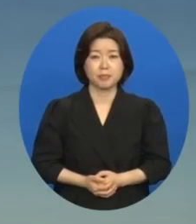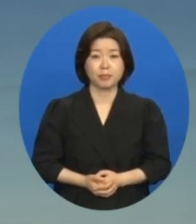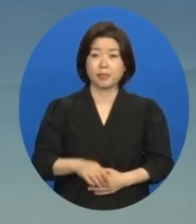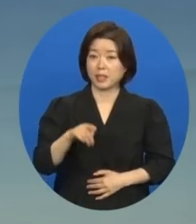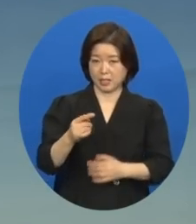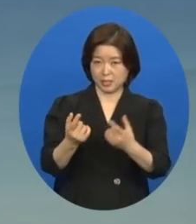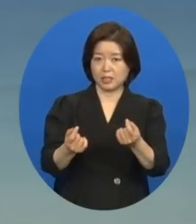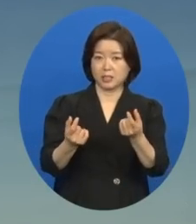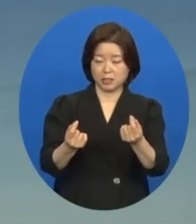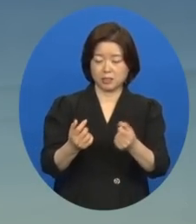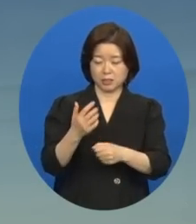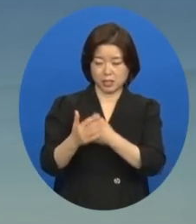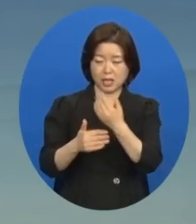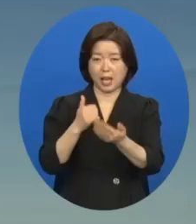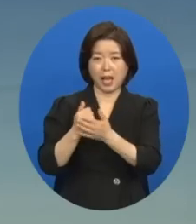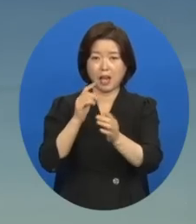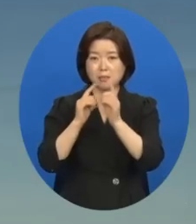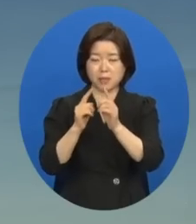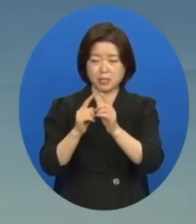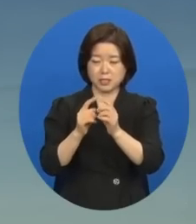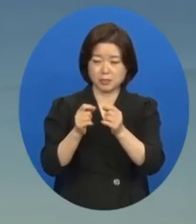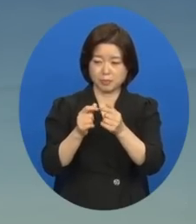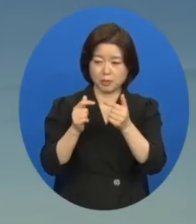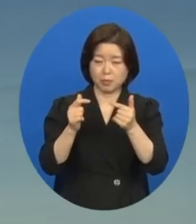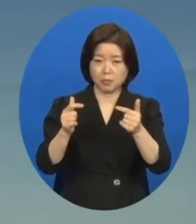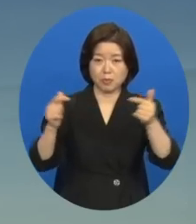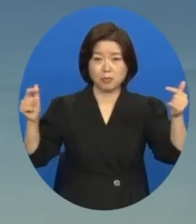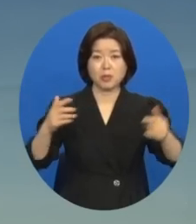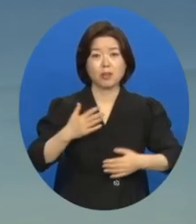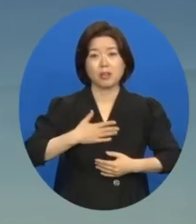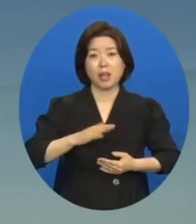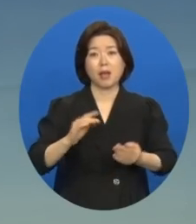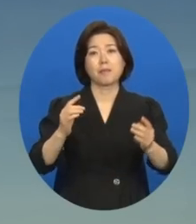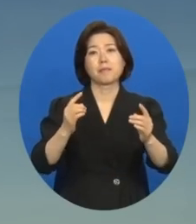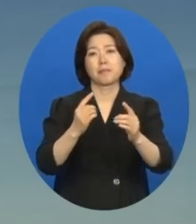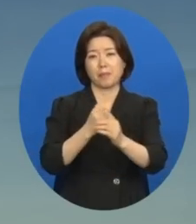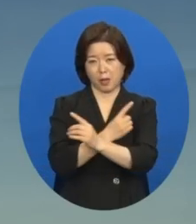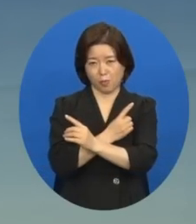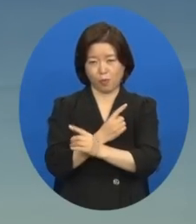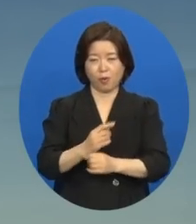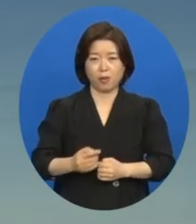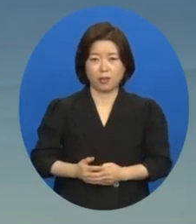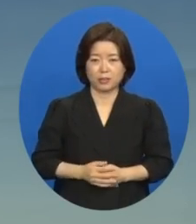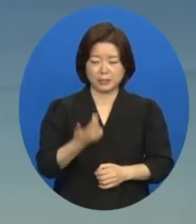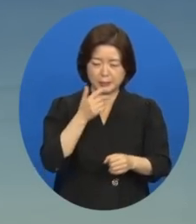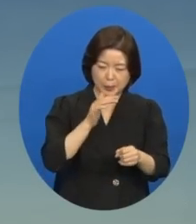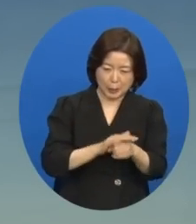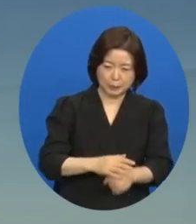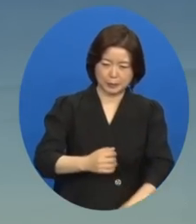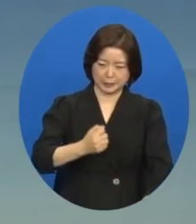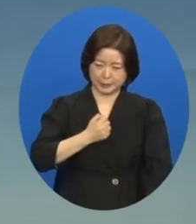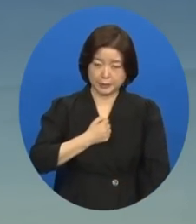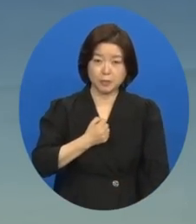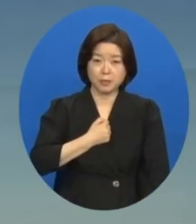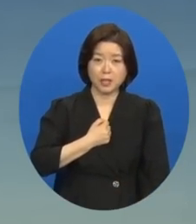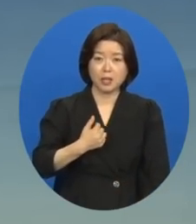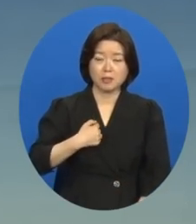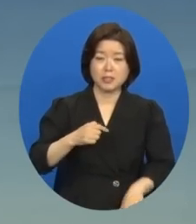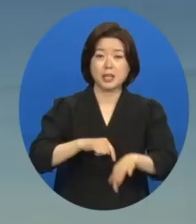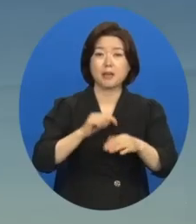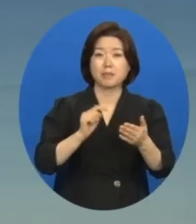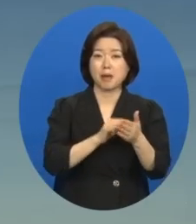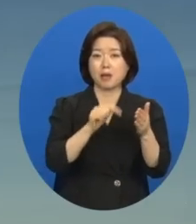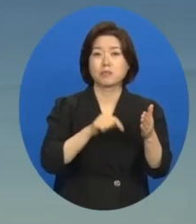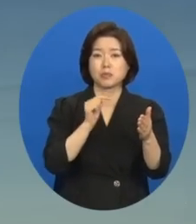그렇게 하나님의 말씀은 조금씩 조금씩 저를 바꿔가기 시작하셨습니다. 억울하고 답답했던 제 심령